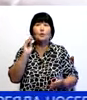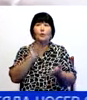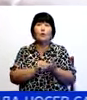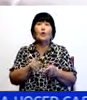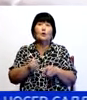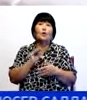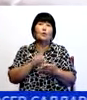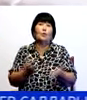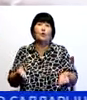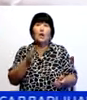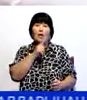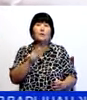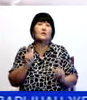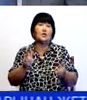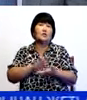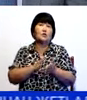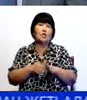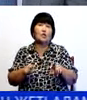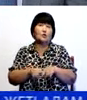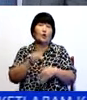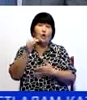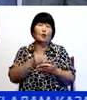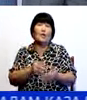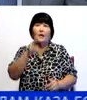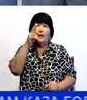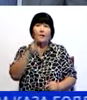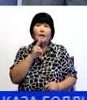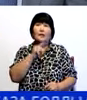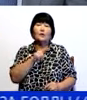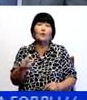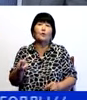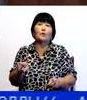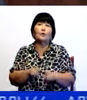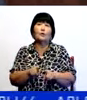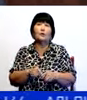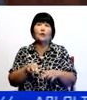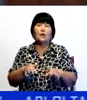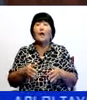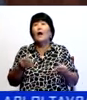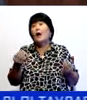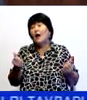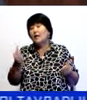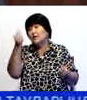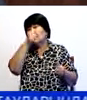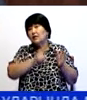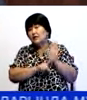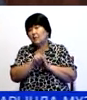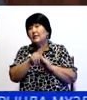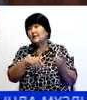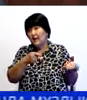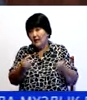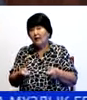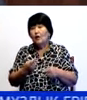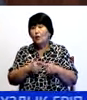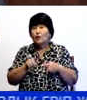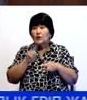қойылған, мерзім келісімшартқа солай отырғызылған. Екі айдайын өткені қалмайтын уақыт болған. Енді қаражат жылдың басында келді.